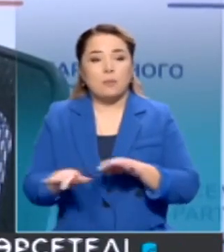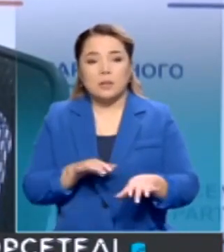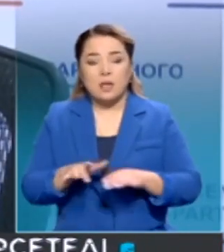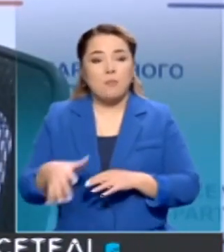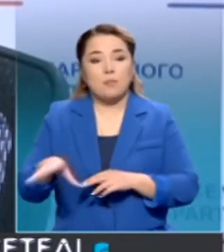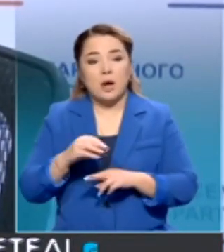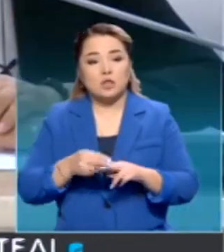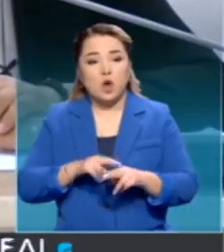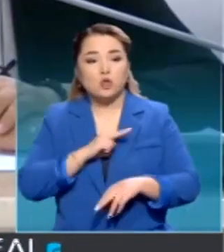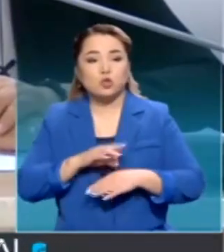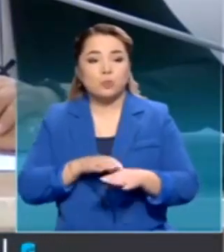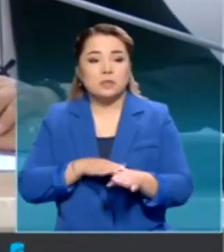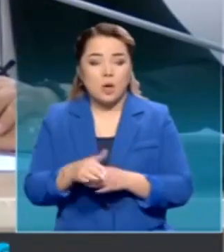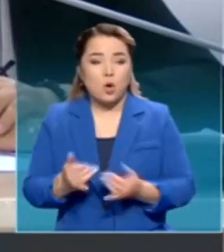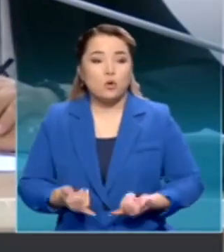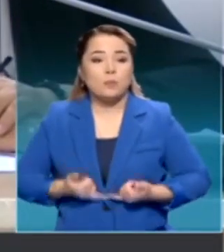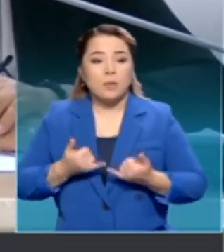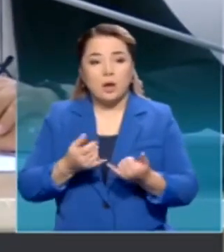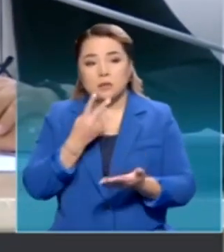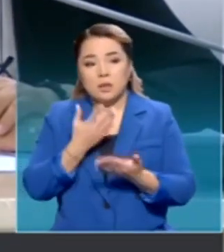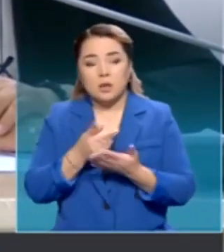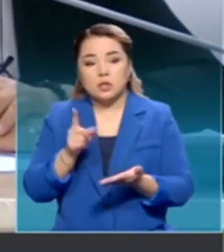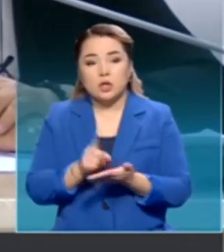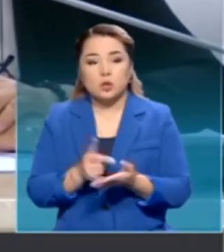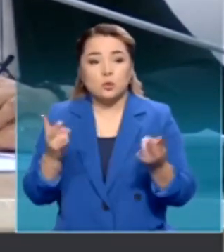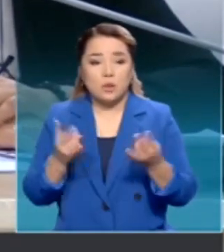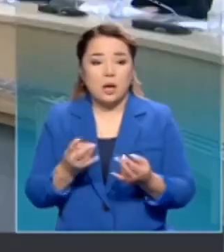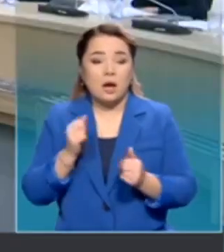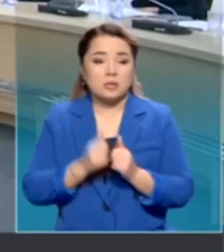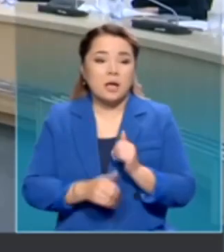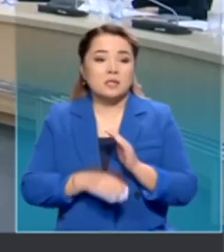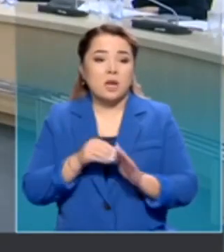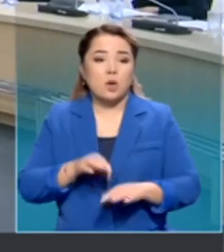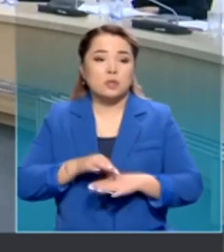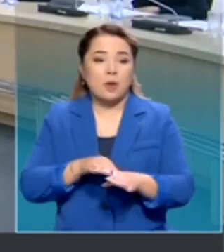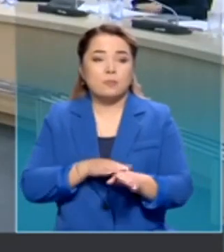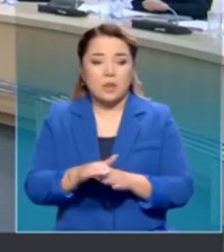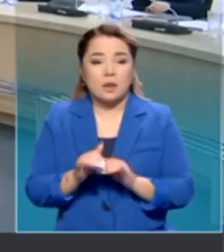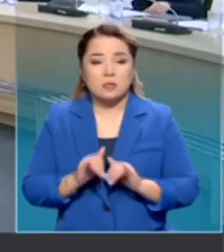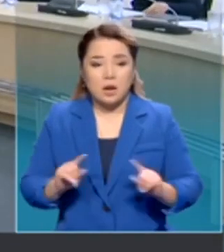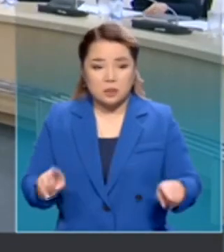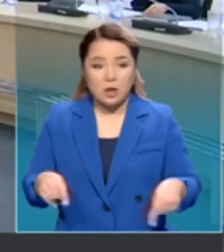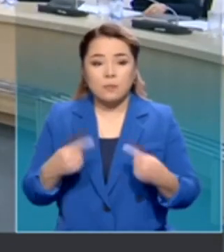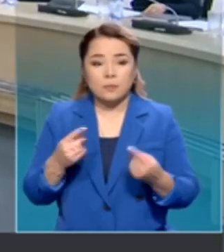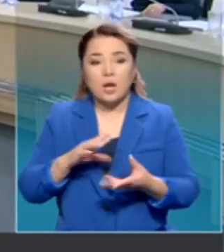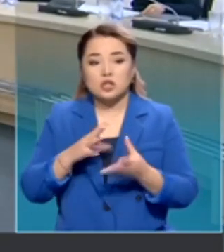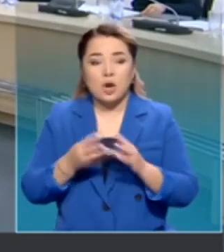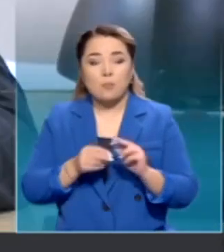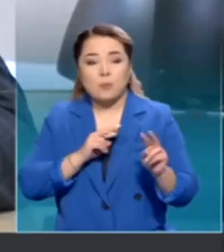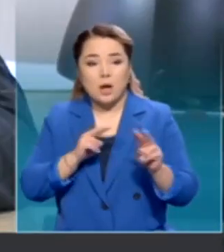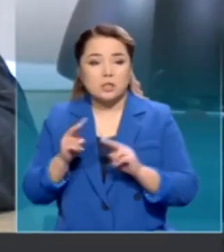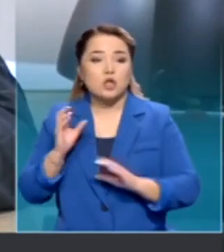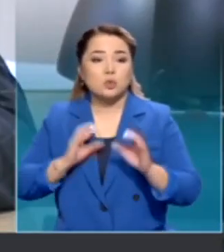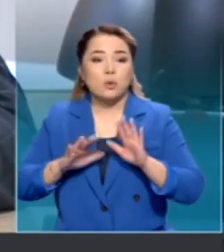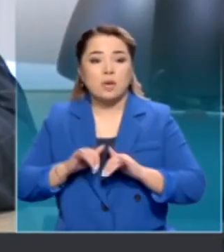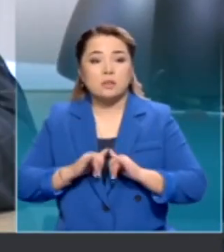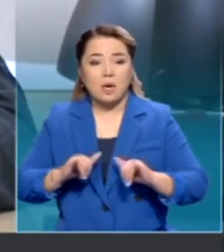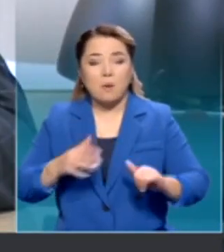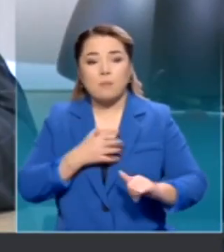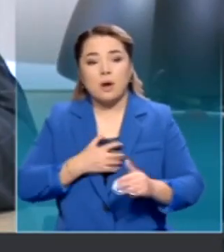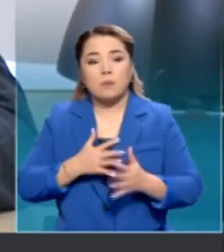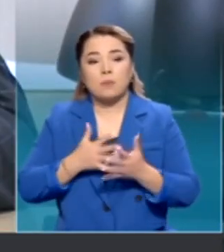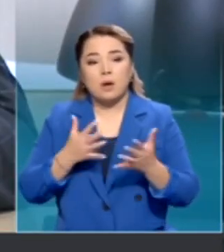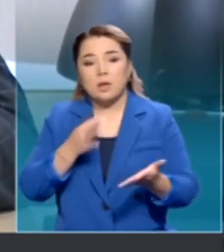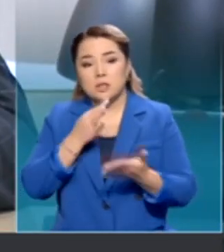қатысушылардың барлығының жұмысына құрметпен қарауы тиіс. Әрі сайлау мәдениетін арттыруға және жалпы байқау институтын дамытуда маңызы